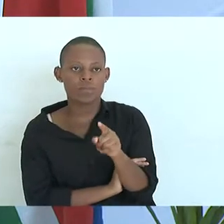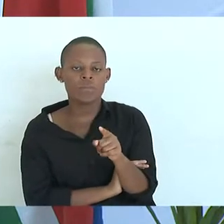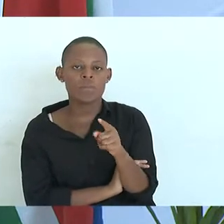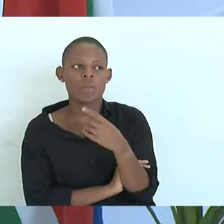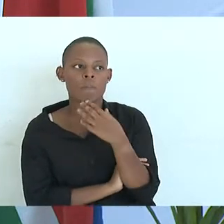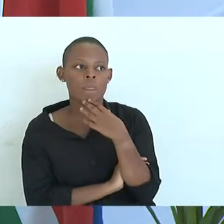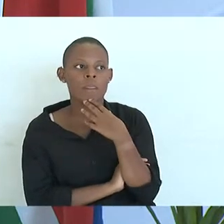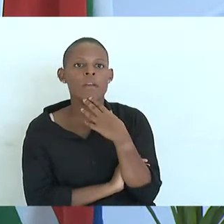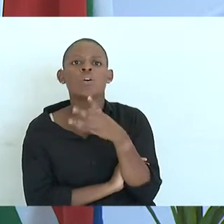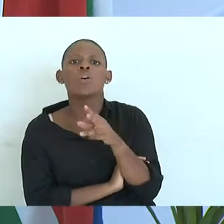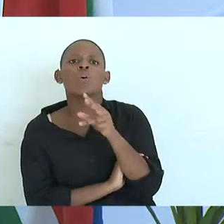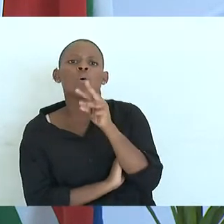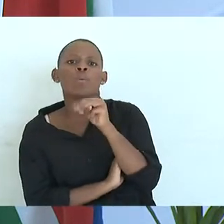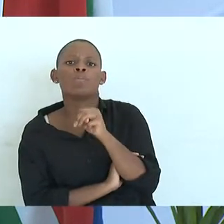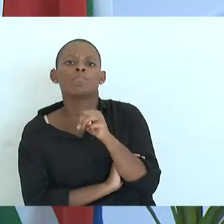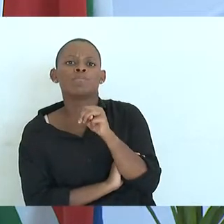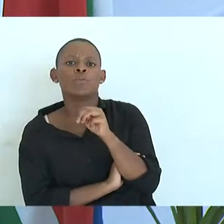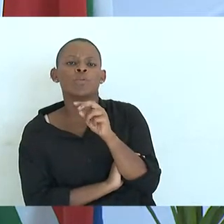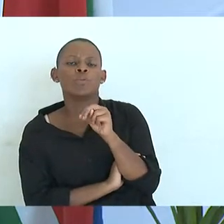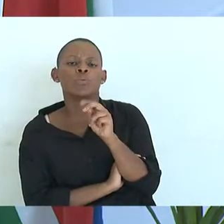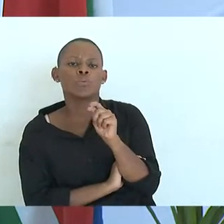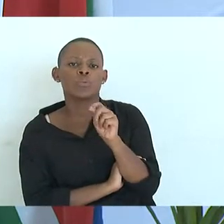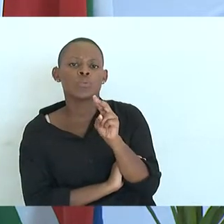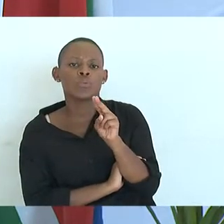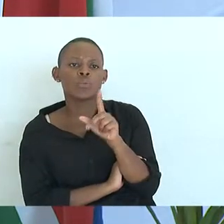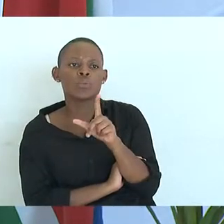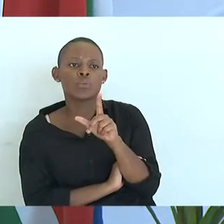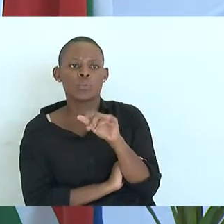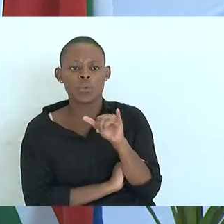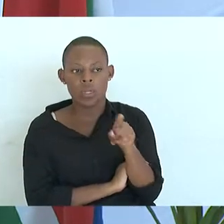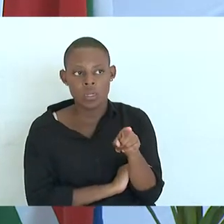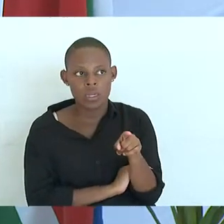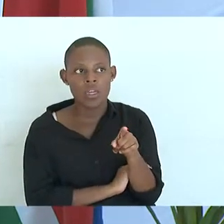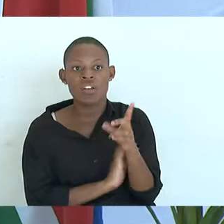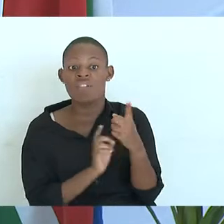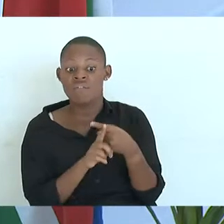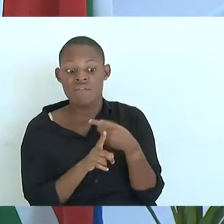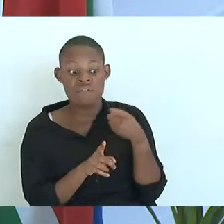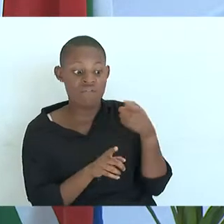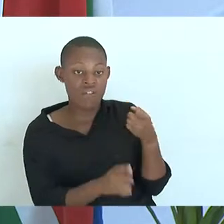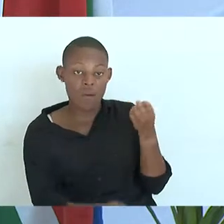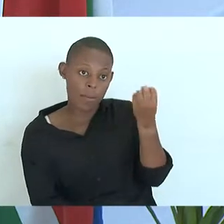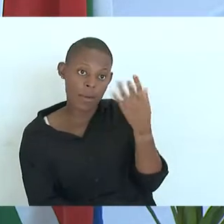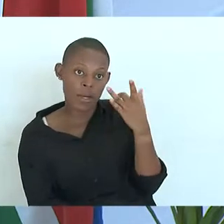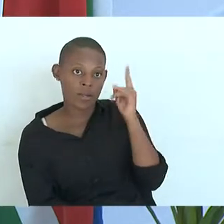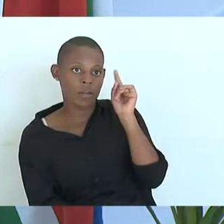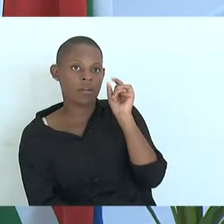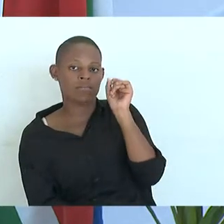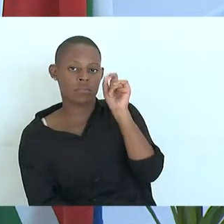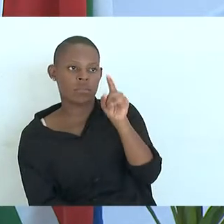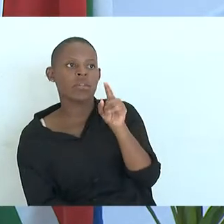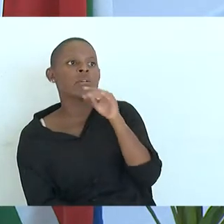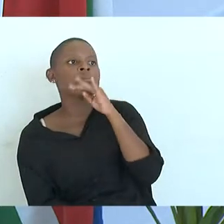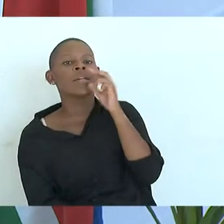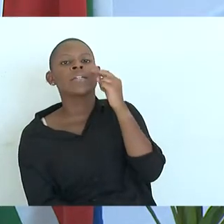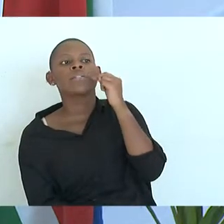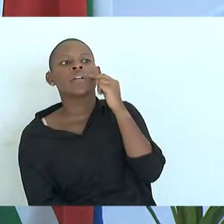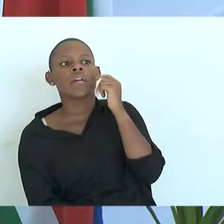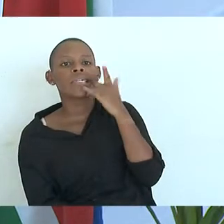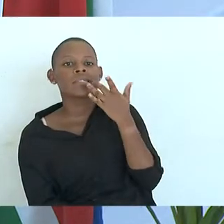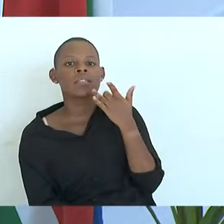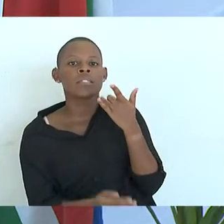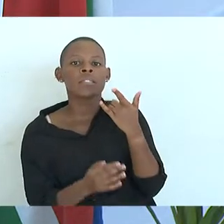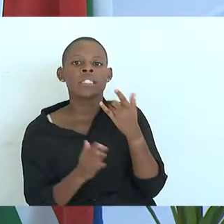Miso Mamtuli Precious and all of those who come from Emkhanyakude. I will try to make a space